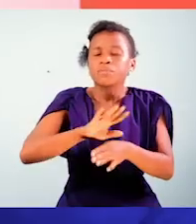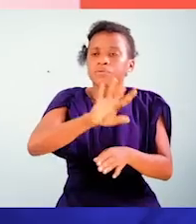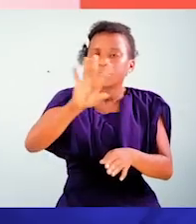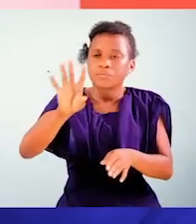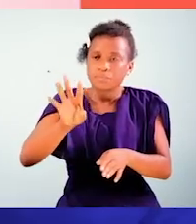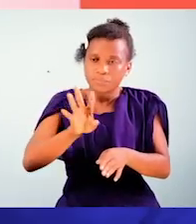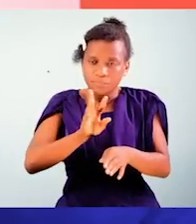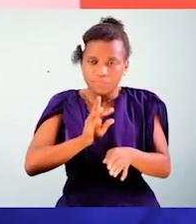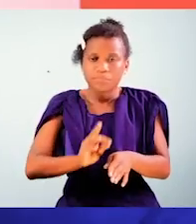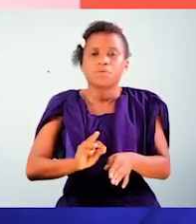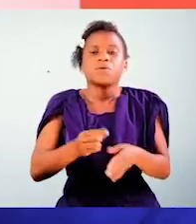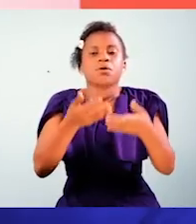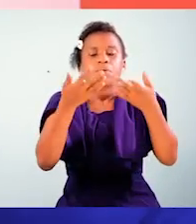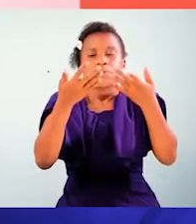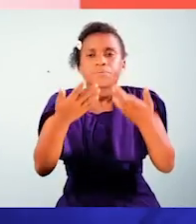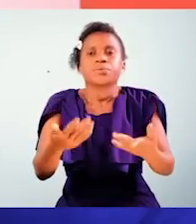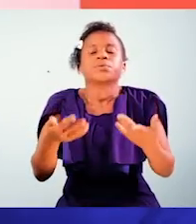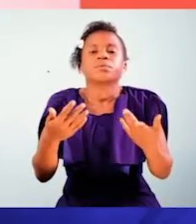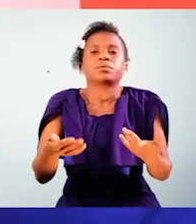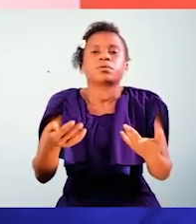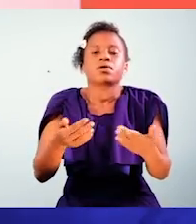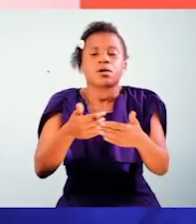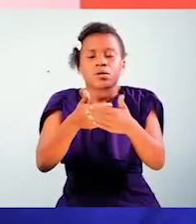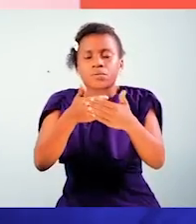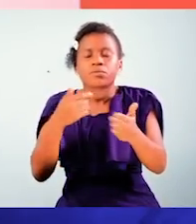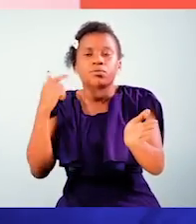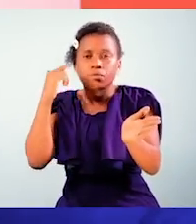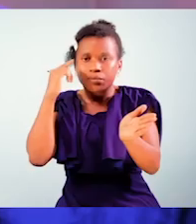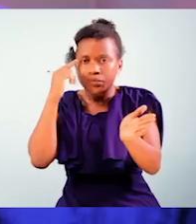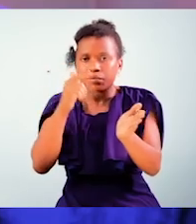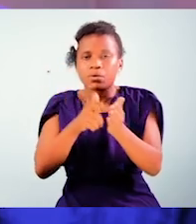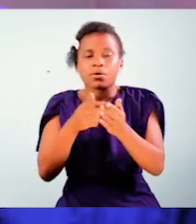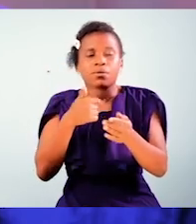ilitengwa kwenda kuhudumia, kwa mfano juzi tulikuwa tunaangalia